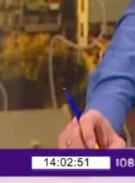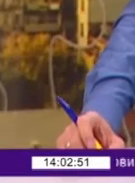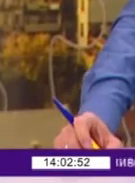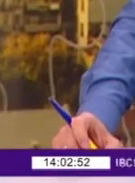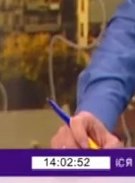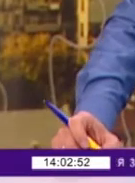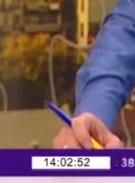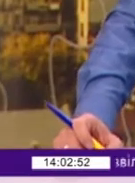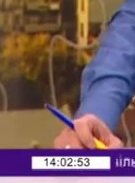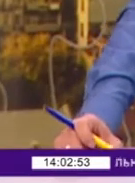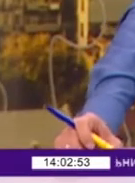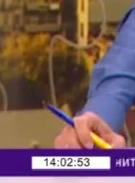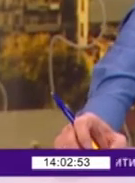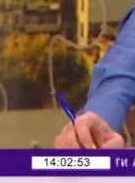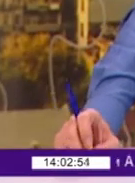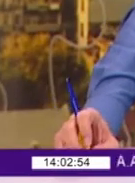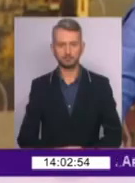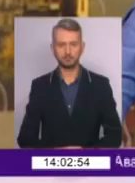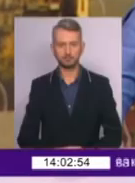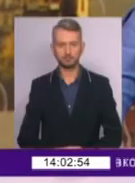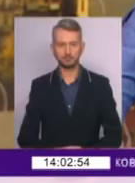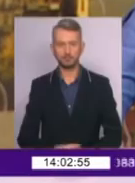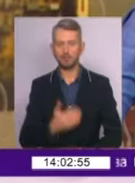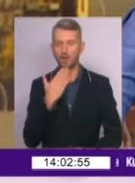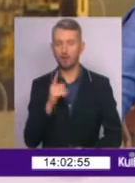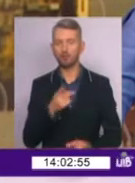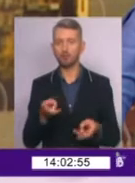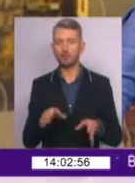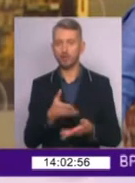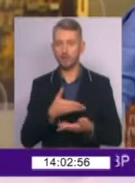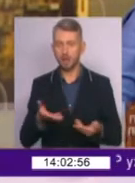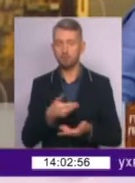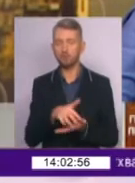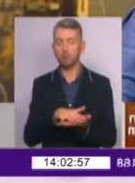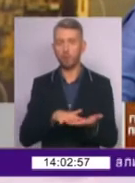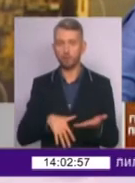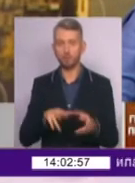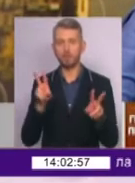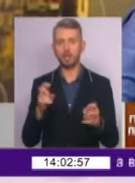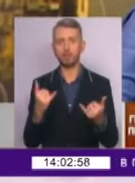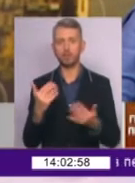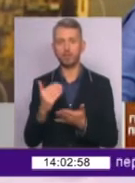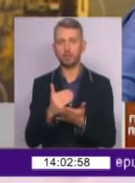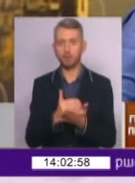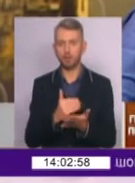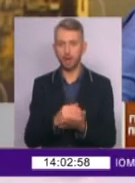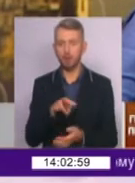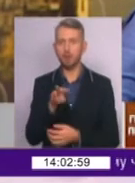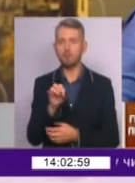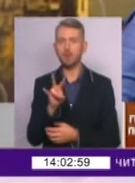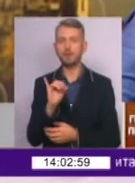Дякую, що залишаєтесь з нами. Тож ми продовжуємо, і тема сьогоднішнього ефіру –